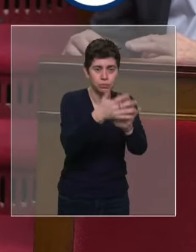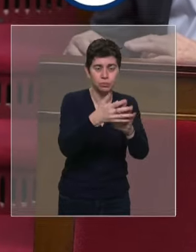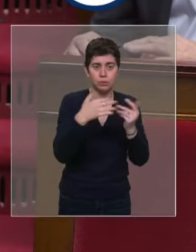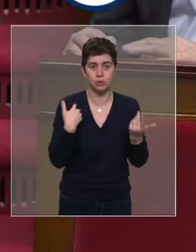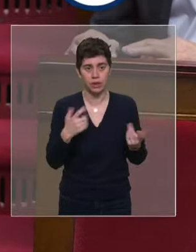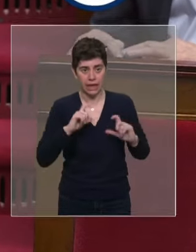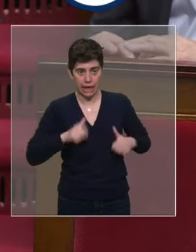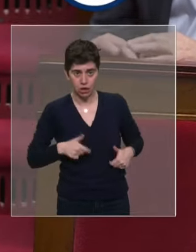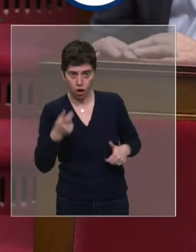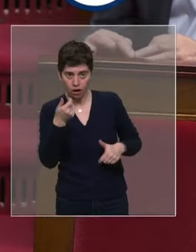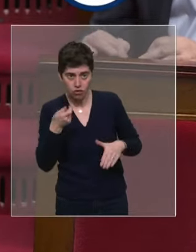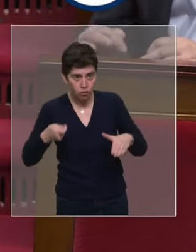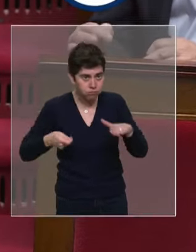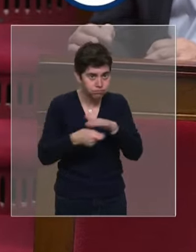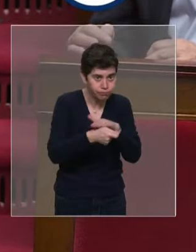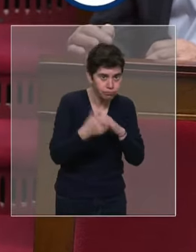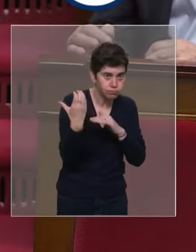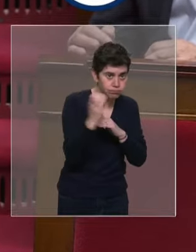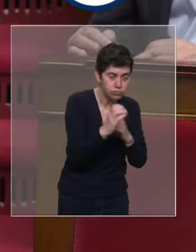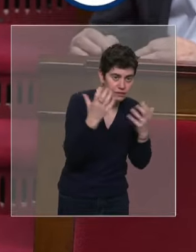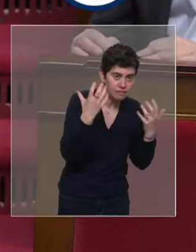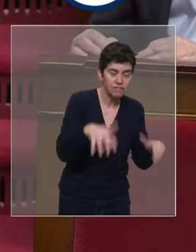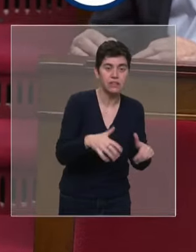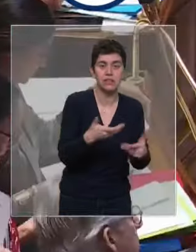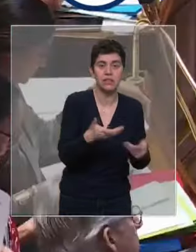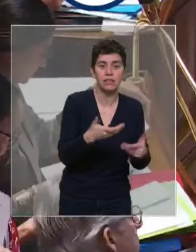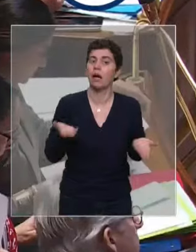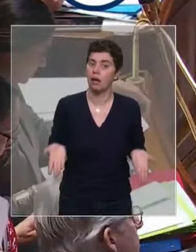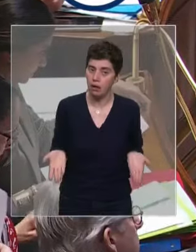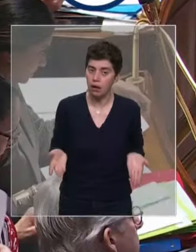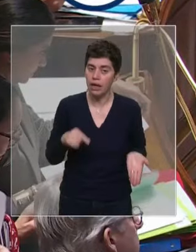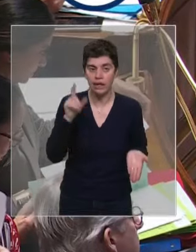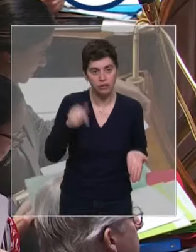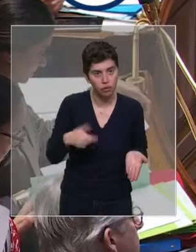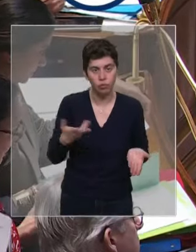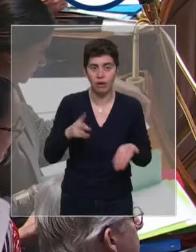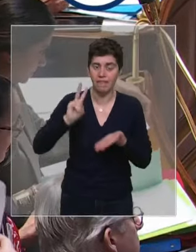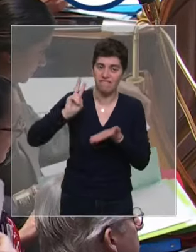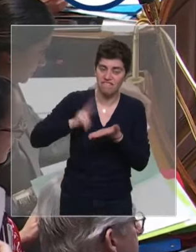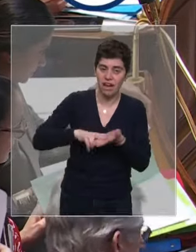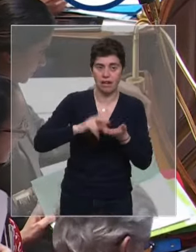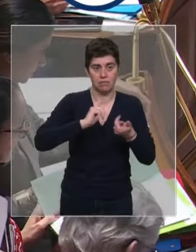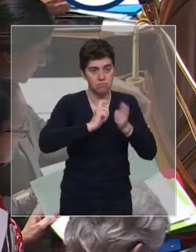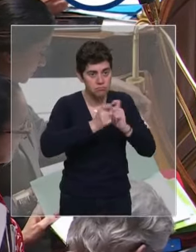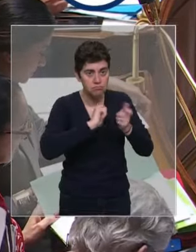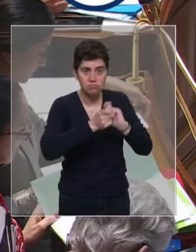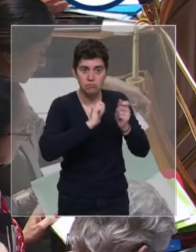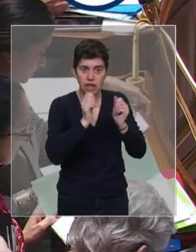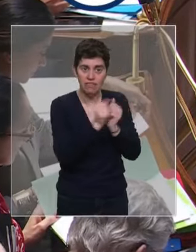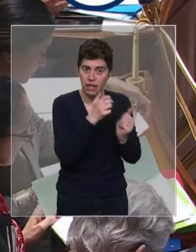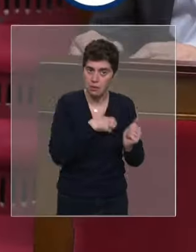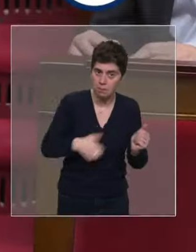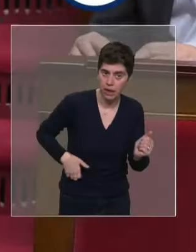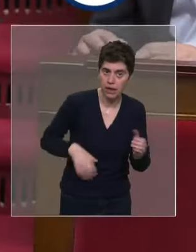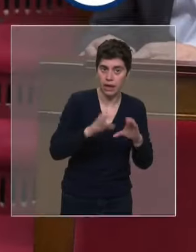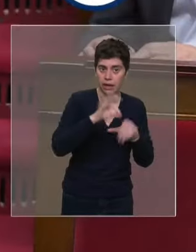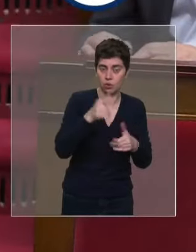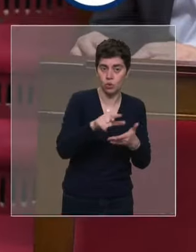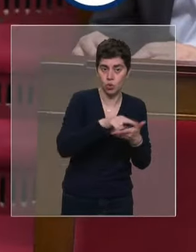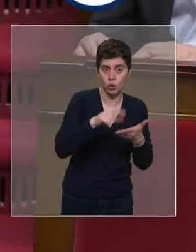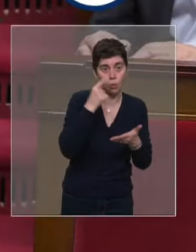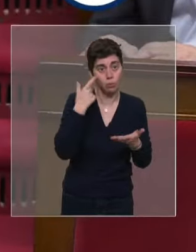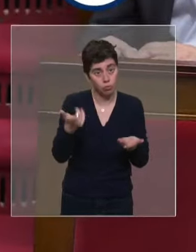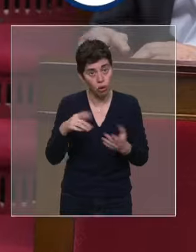écoles, envisagez-vous de répondre à cette exigence afin d'engager vrai dialogue avec les élus locaux, de garantir la cohérence de l'action